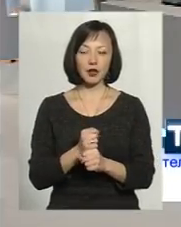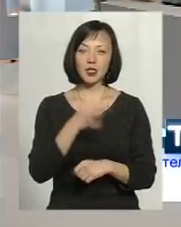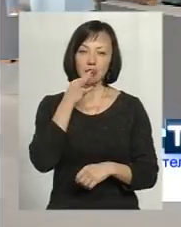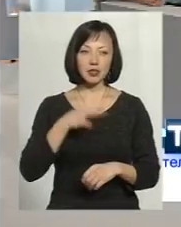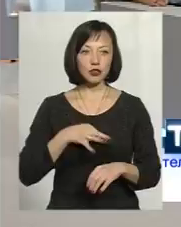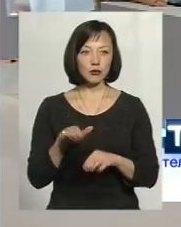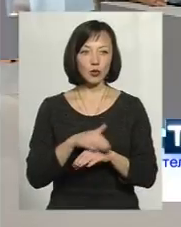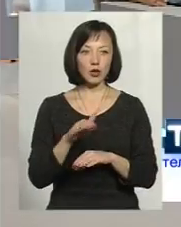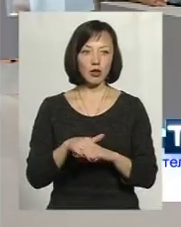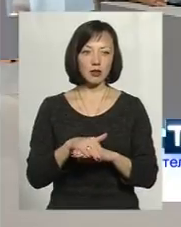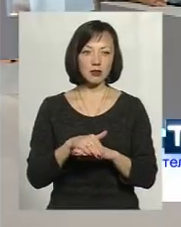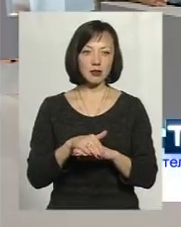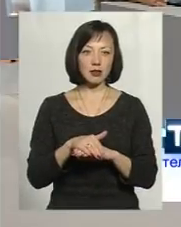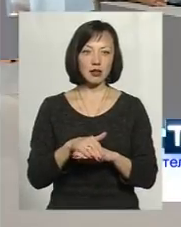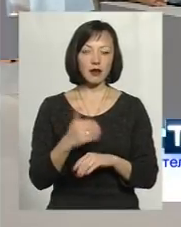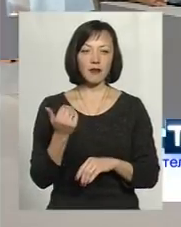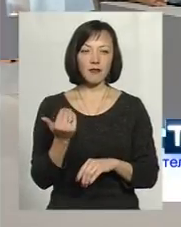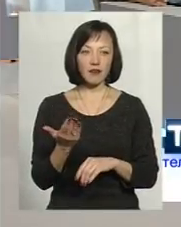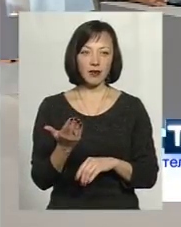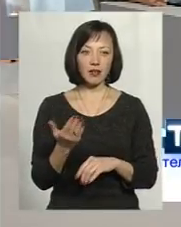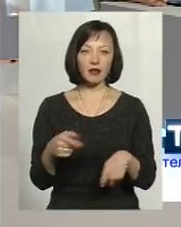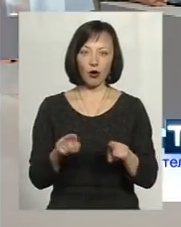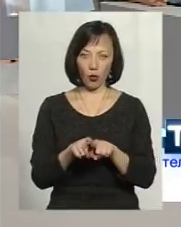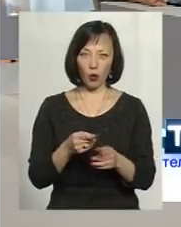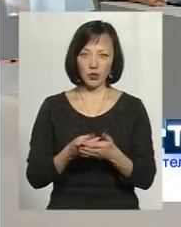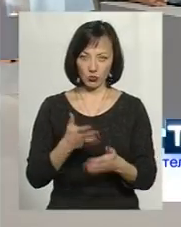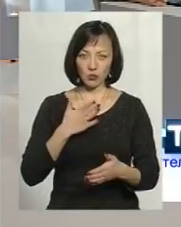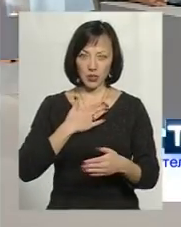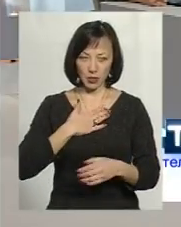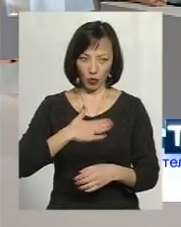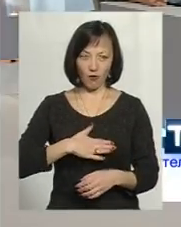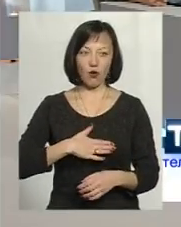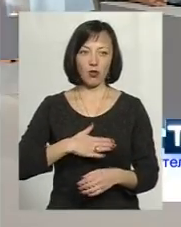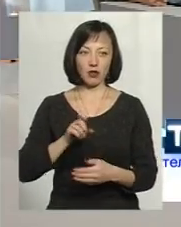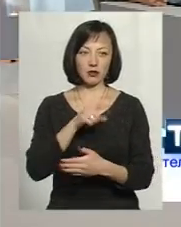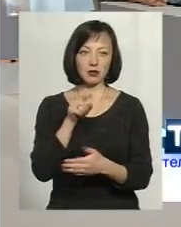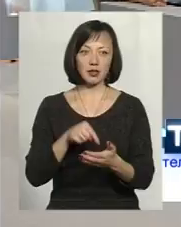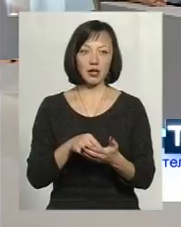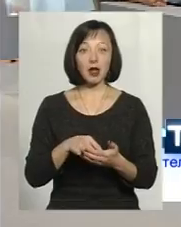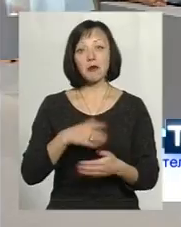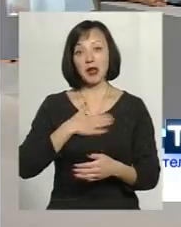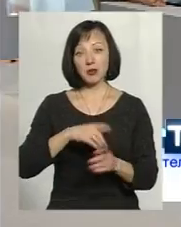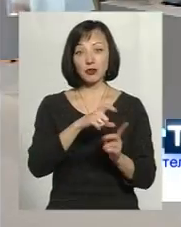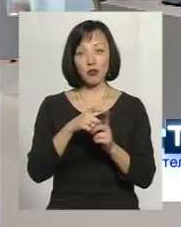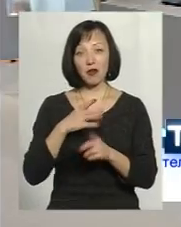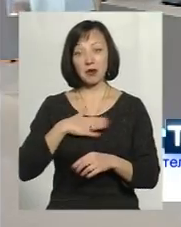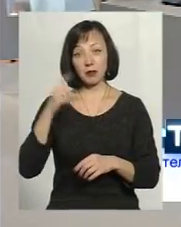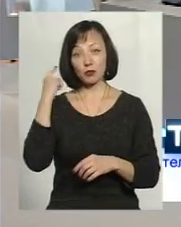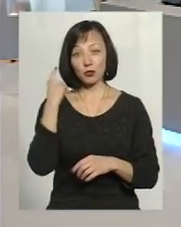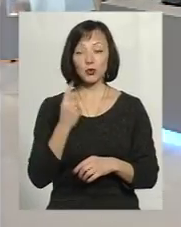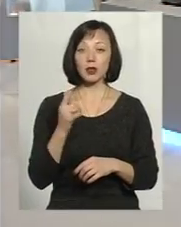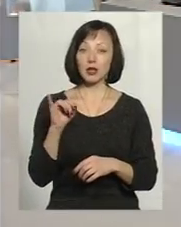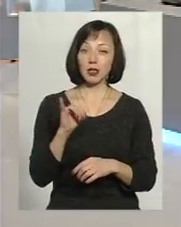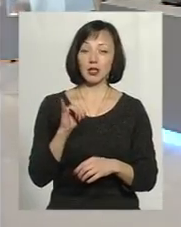Скажіть, будь ласка, ви такою оцінкою задоволені? Ну, чути приємні слова завжди приємно.